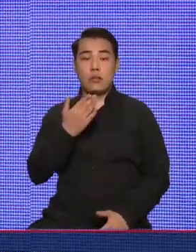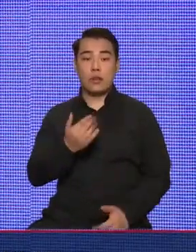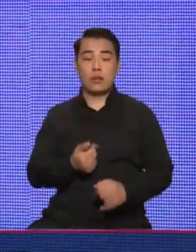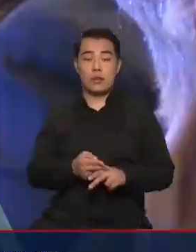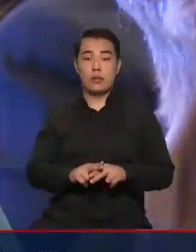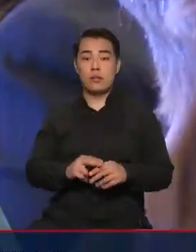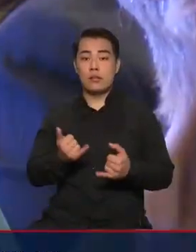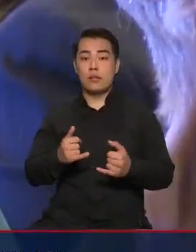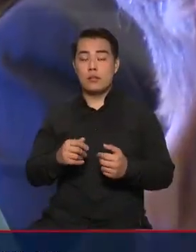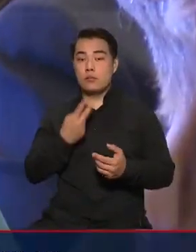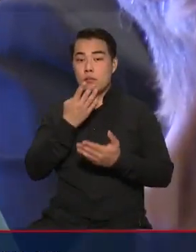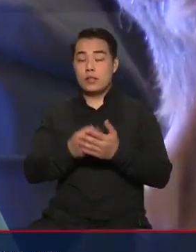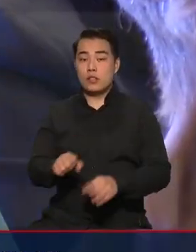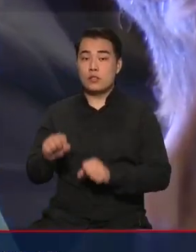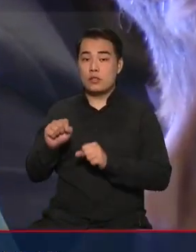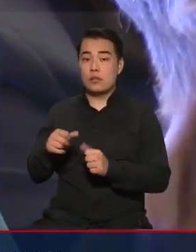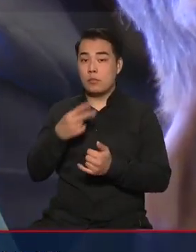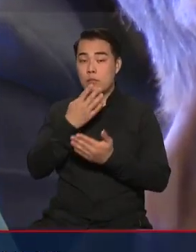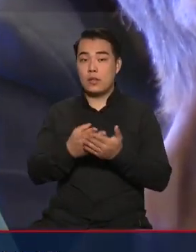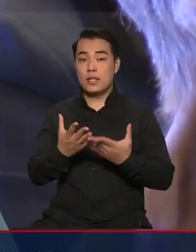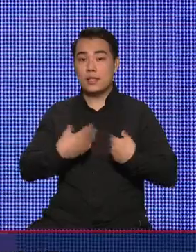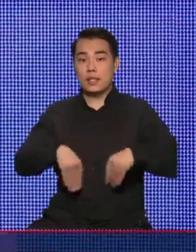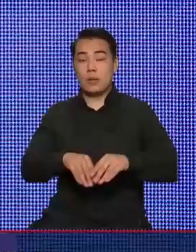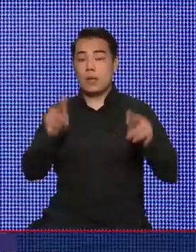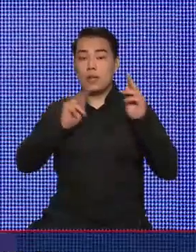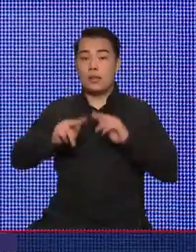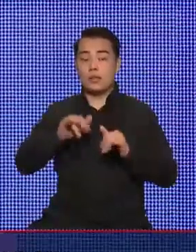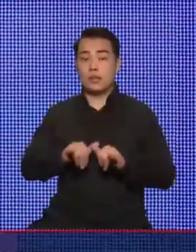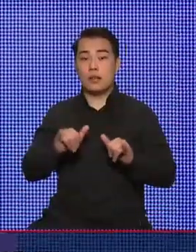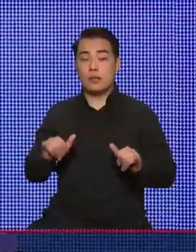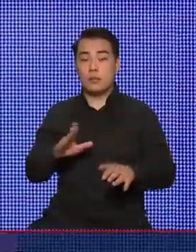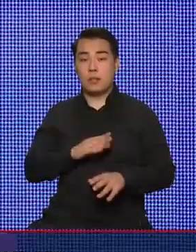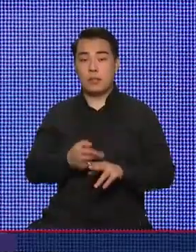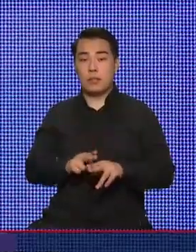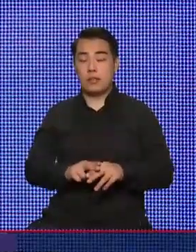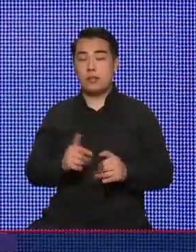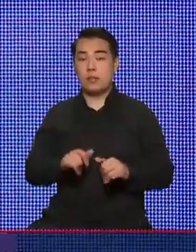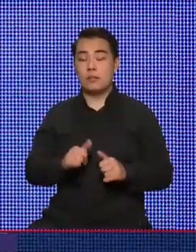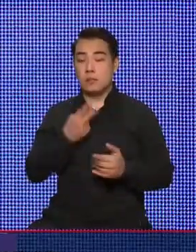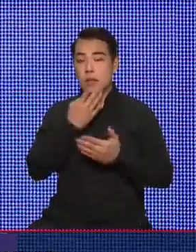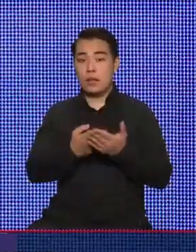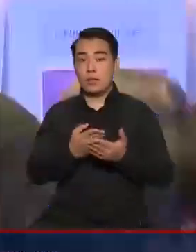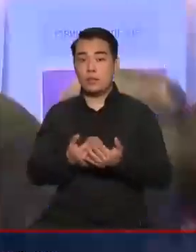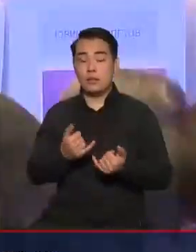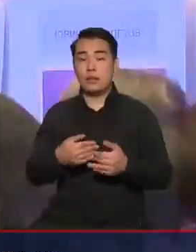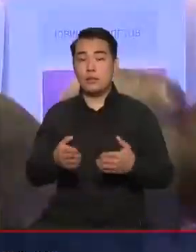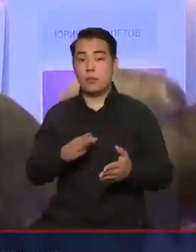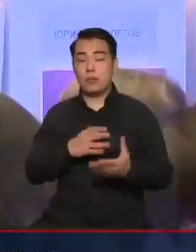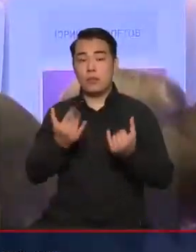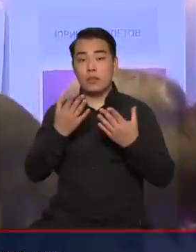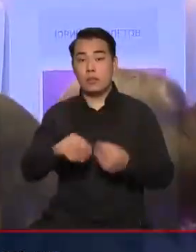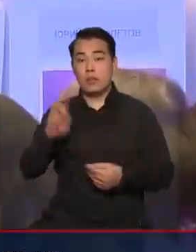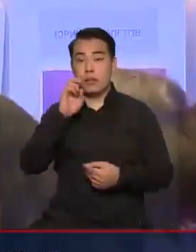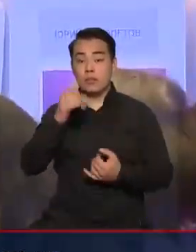қысым көрмеуі, құқықтарының тапталмауы, отбасы институтын нығайту болатын. Кеңес ширек ғасырда сол үдеден шықты. Бүгінде